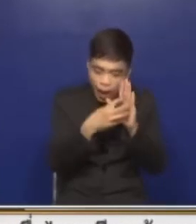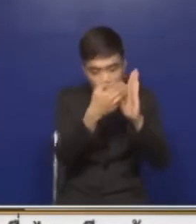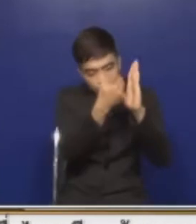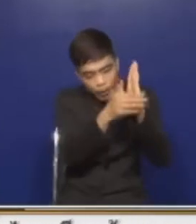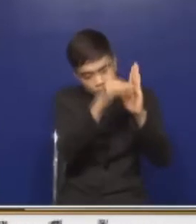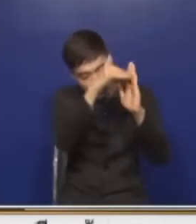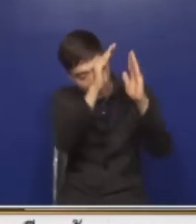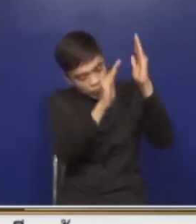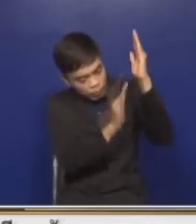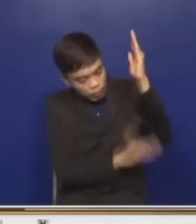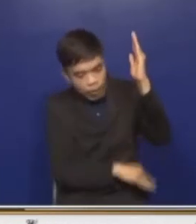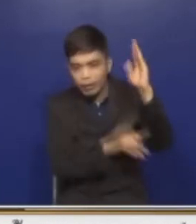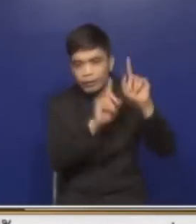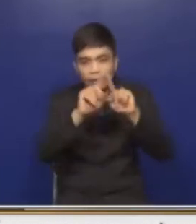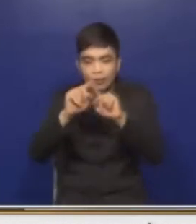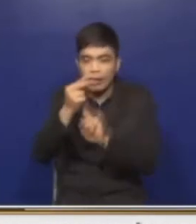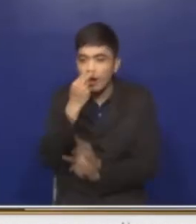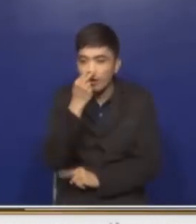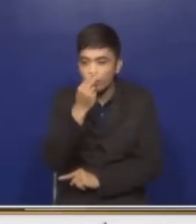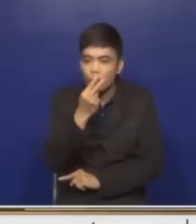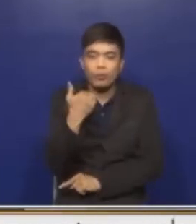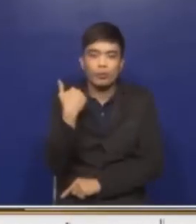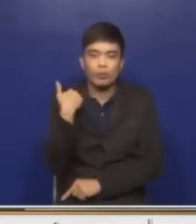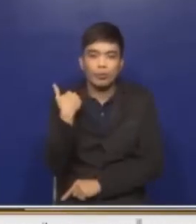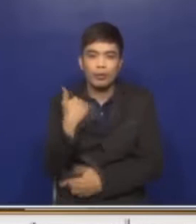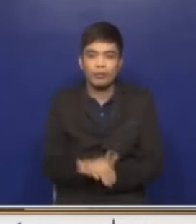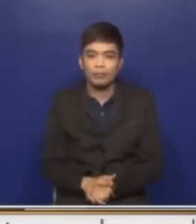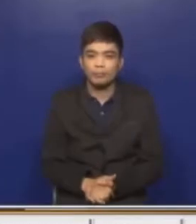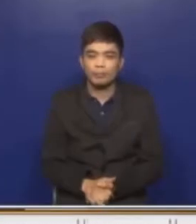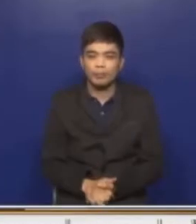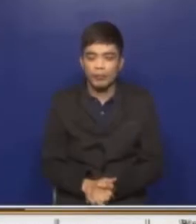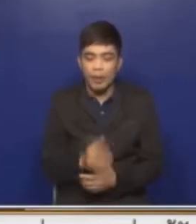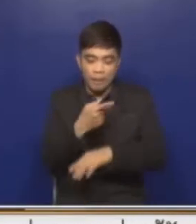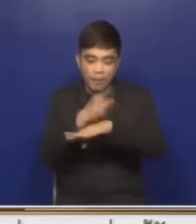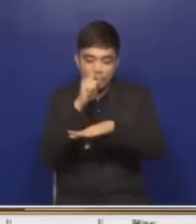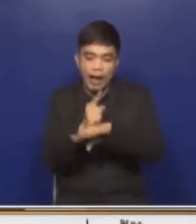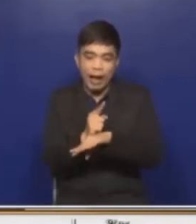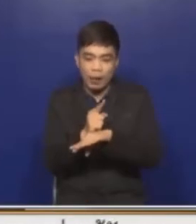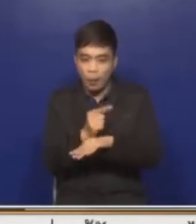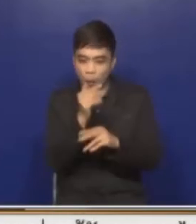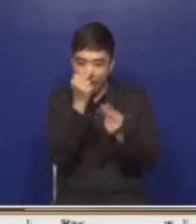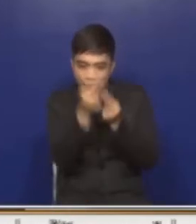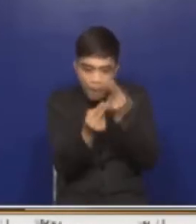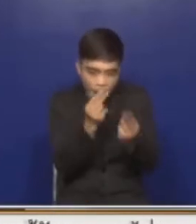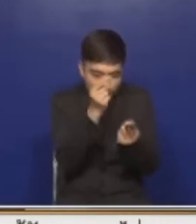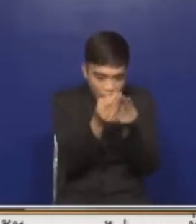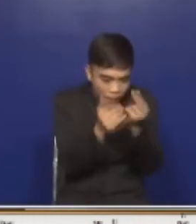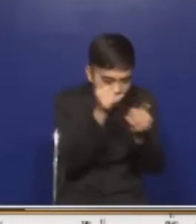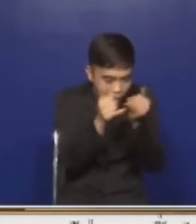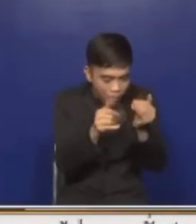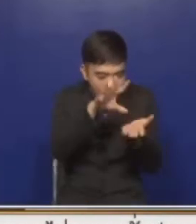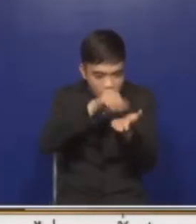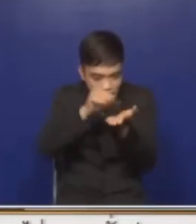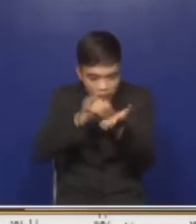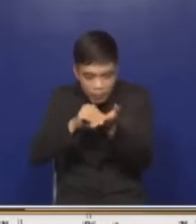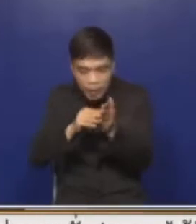อีสานอีสานกันแบ่งรายชุดปากกานิท่านประธานลงไปมีความยมด้านป่าสับเออเสร็จธุระหมด